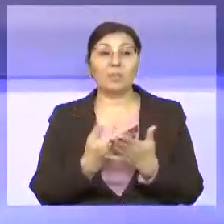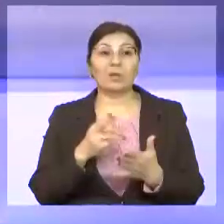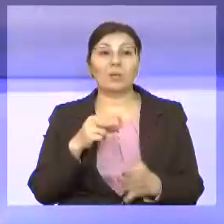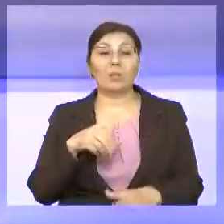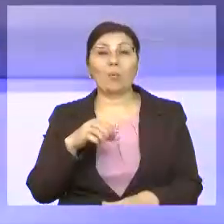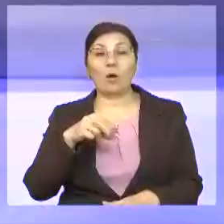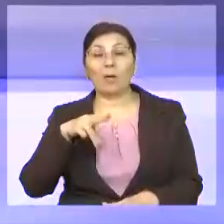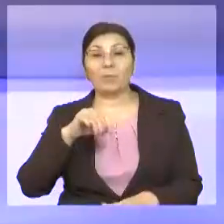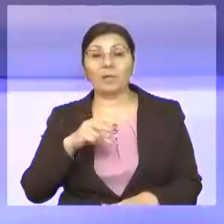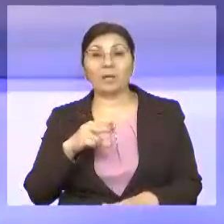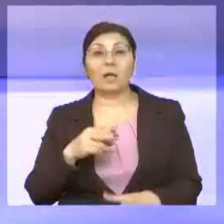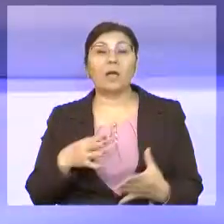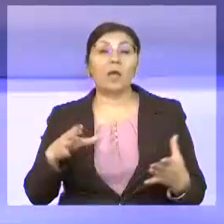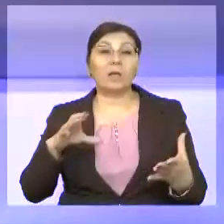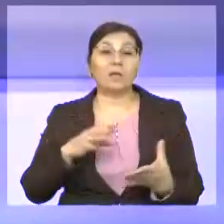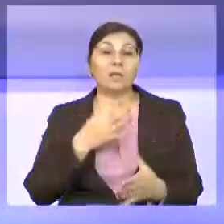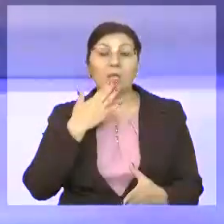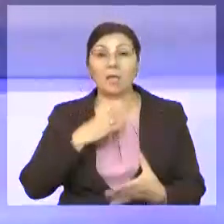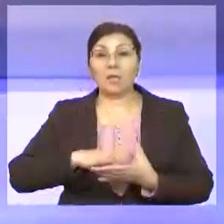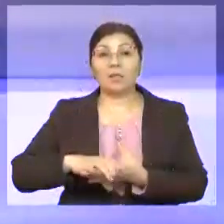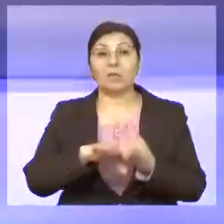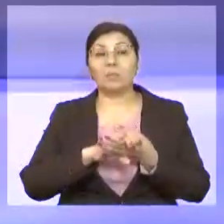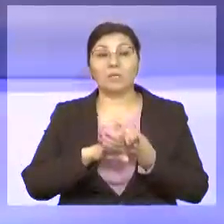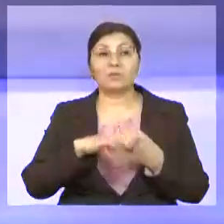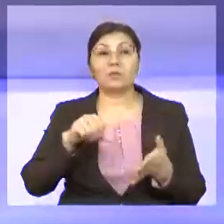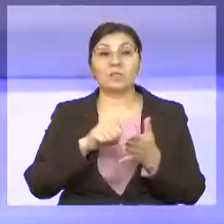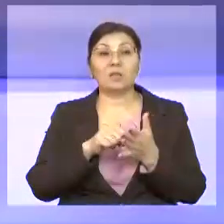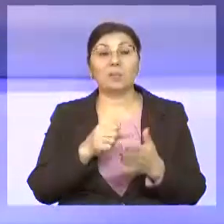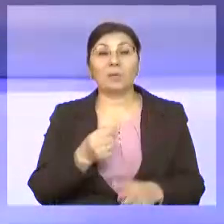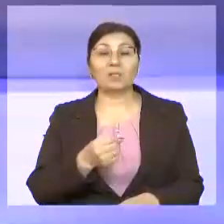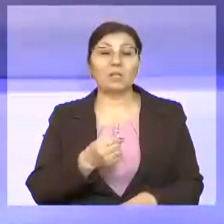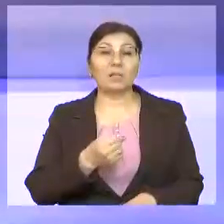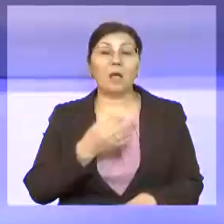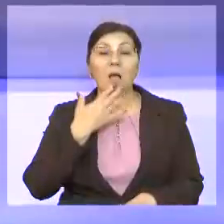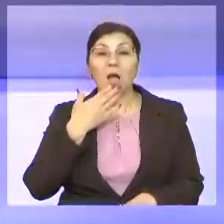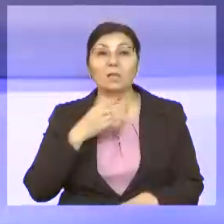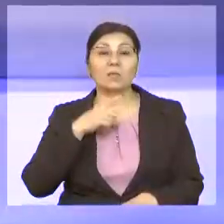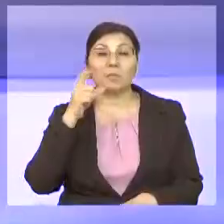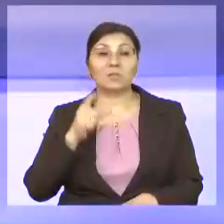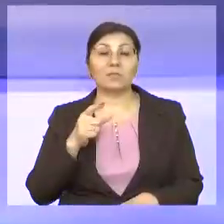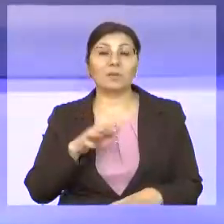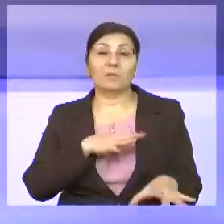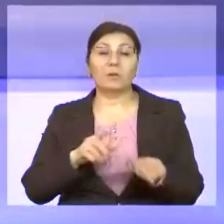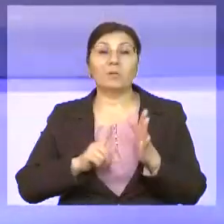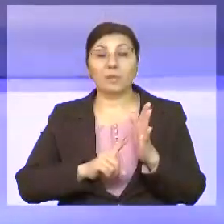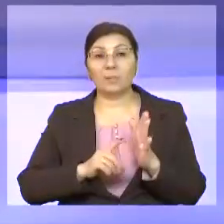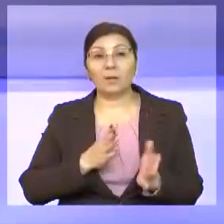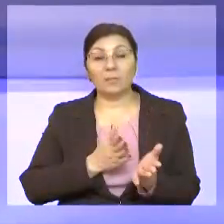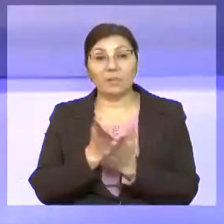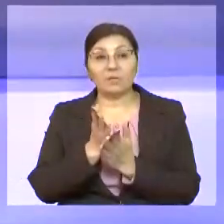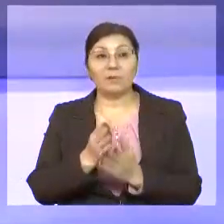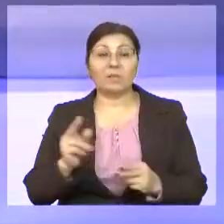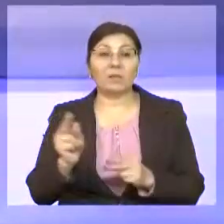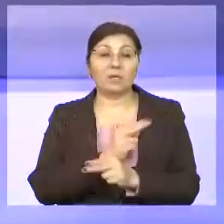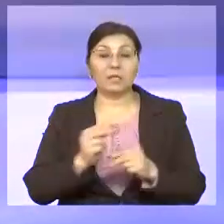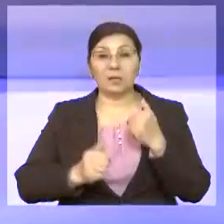Когамды Келесым, активистов этнокультурных объединений и членов Ассамблеи Жастары. Мероприятие было направлено на воспитание любви к родине